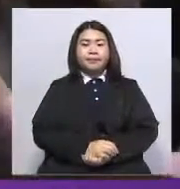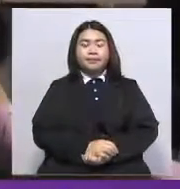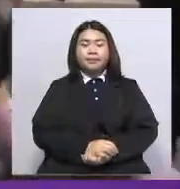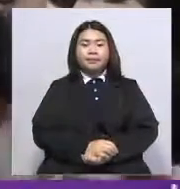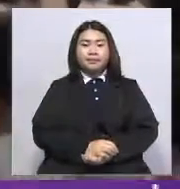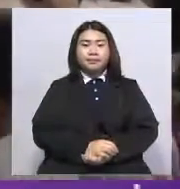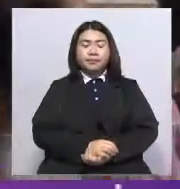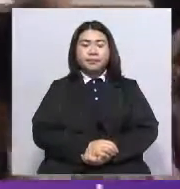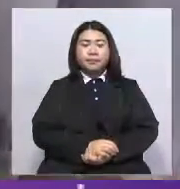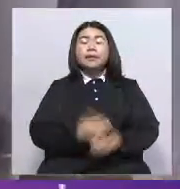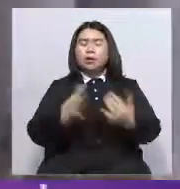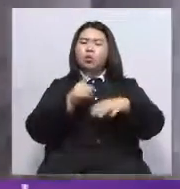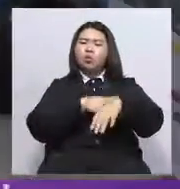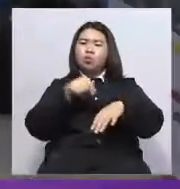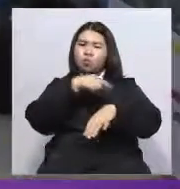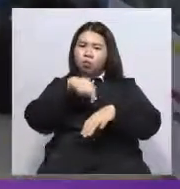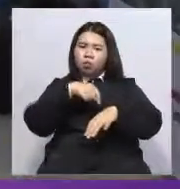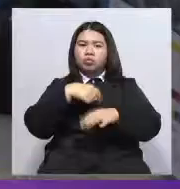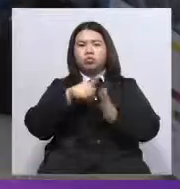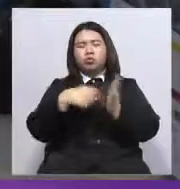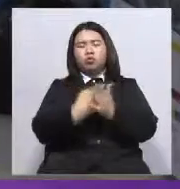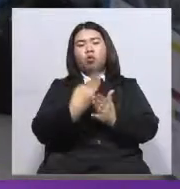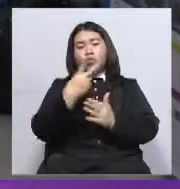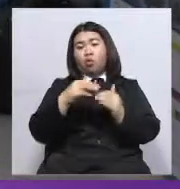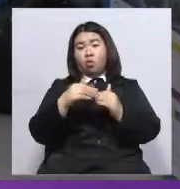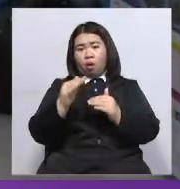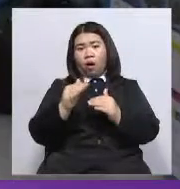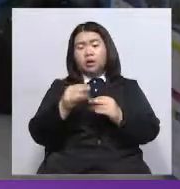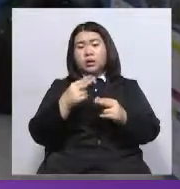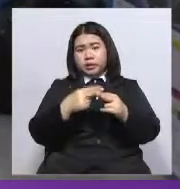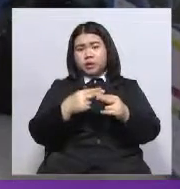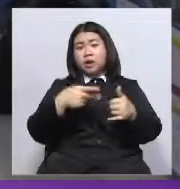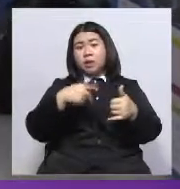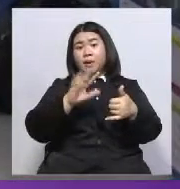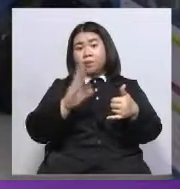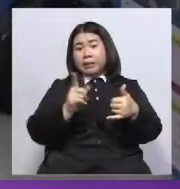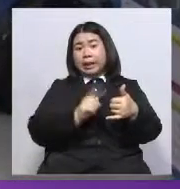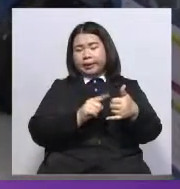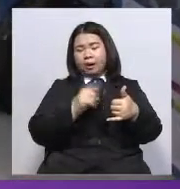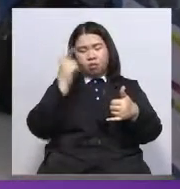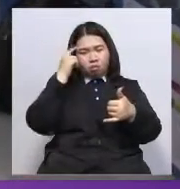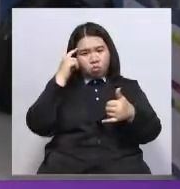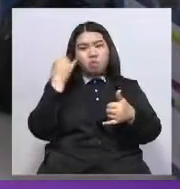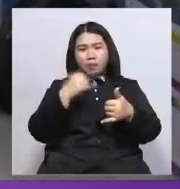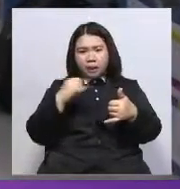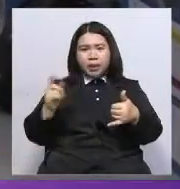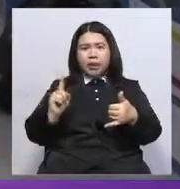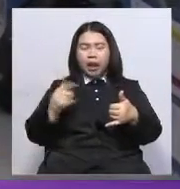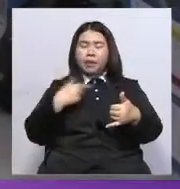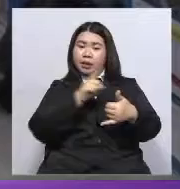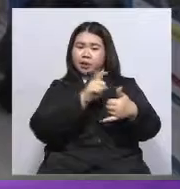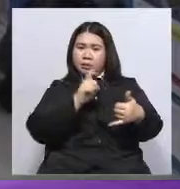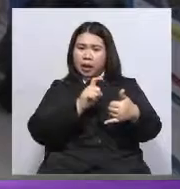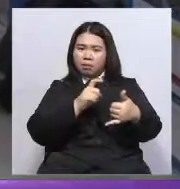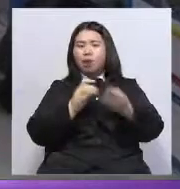โดยหลังจากที่ใช้เวลาประมาณ2ชั่วโมงกว่าๆนะคะนายเปรมชัยหลังจากที่เข้ารับทราบข้อกล่าวหาแล้วก็สอบปากคำก็